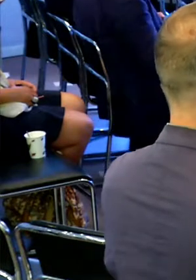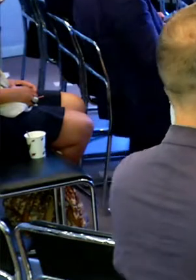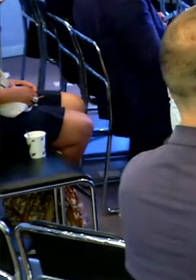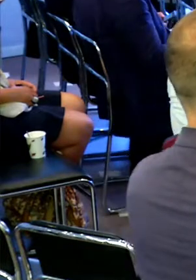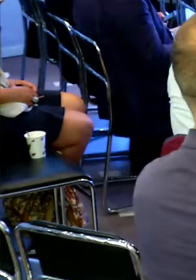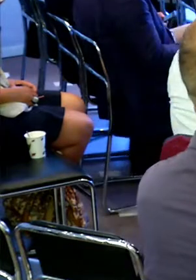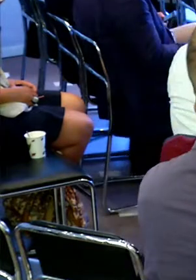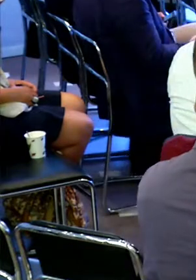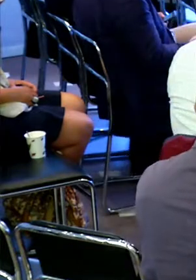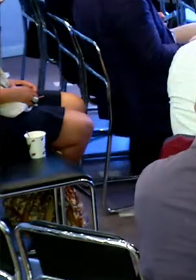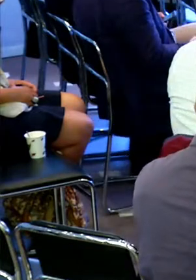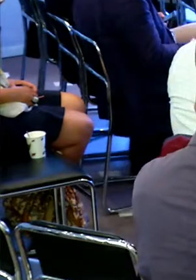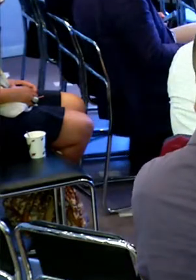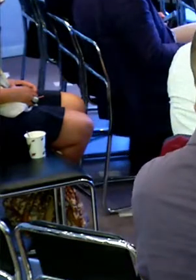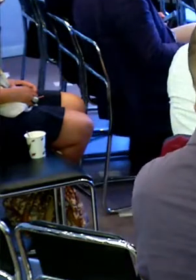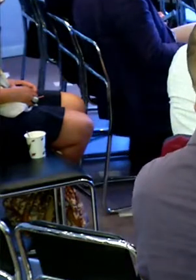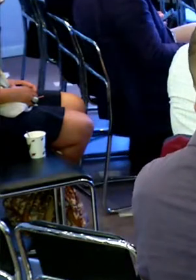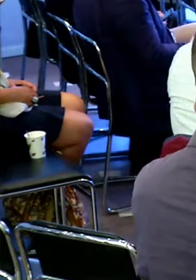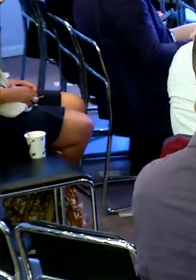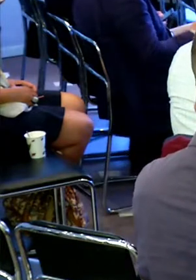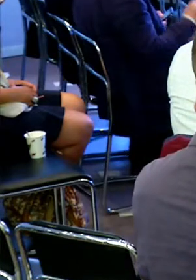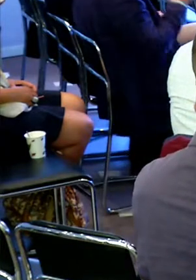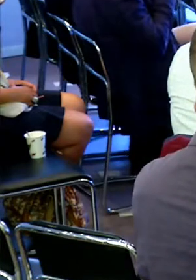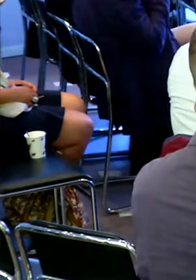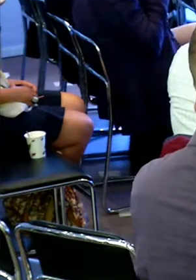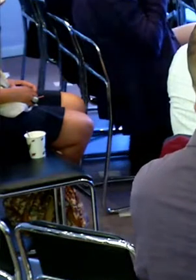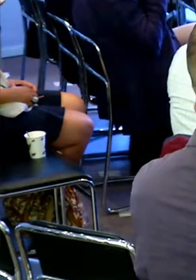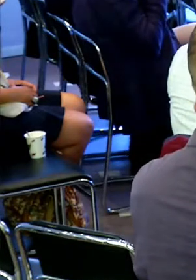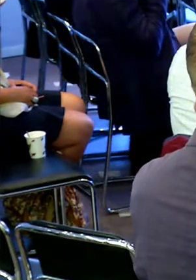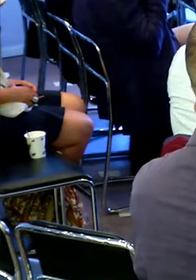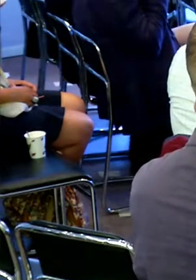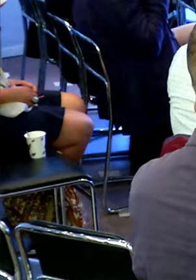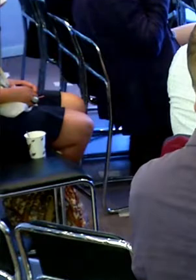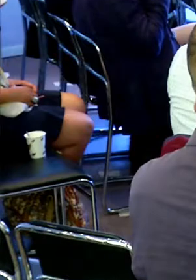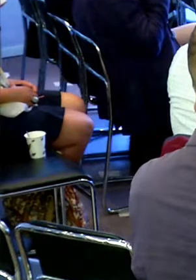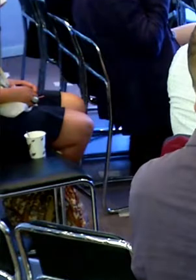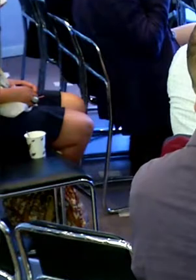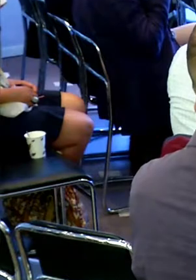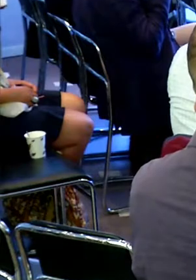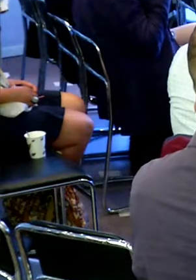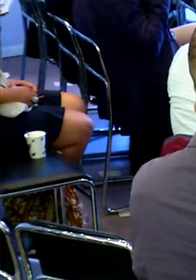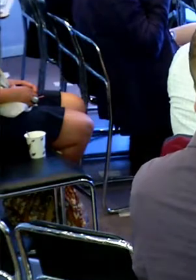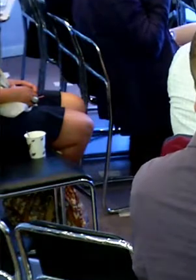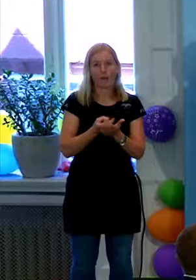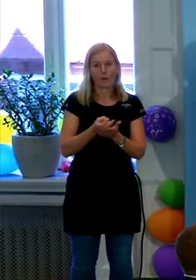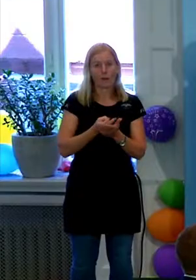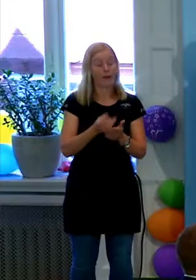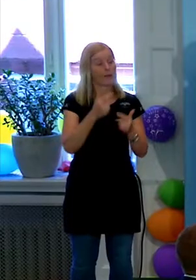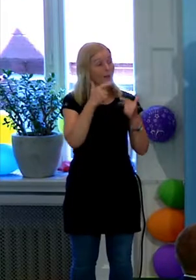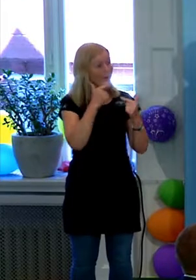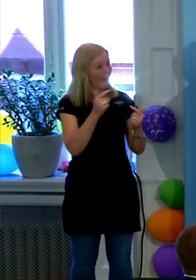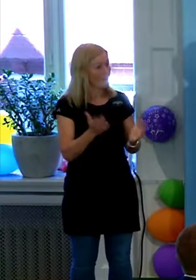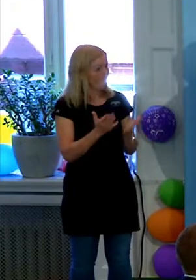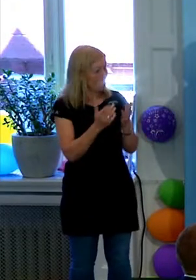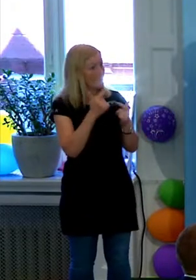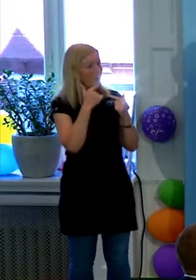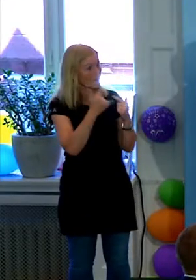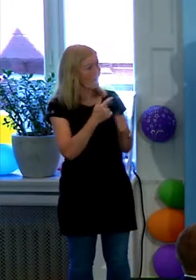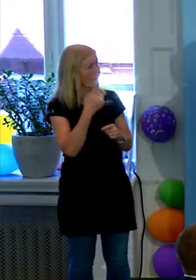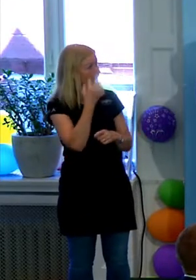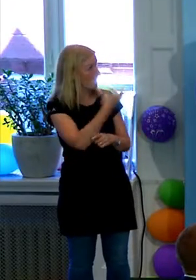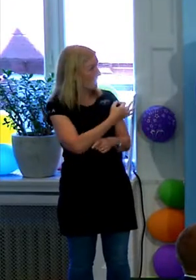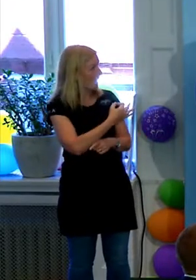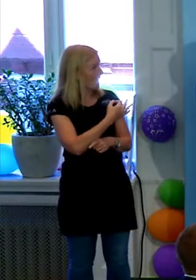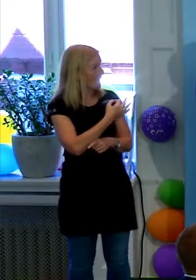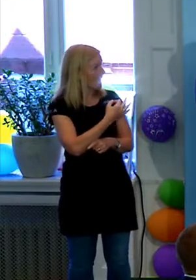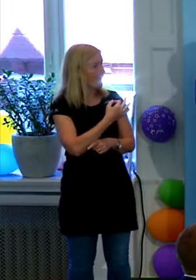SJ, at det er umuligt at få en cykel med på et SJ-tog. Tak for uppmuntran, tak for